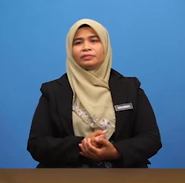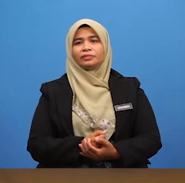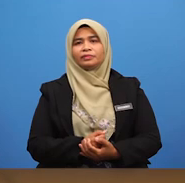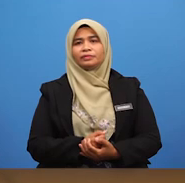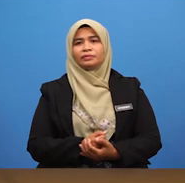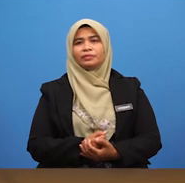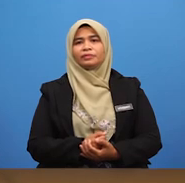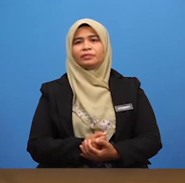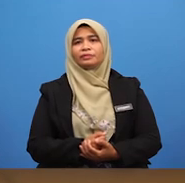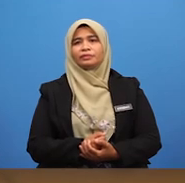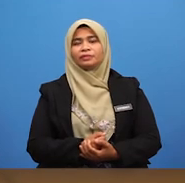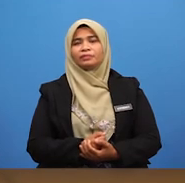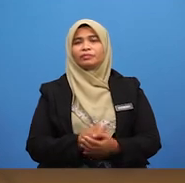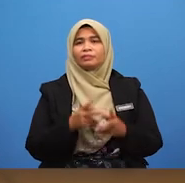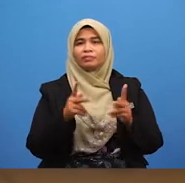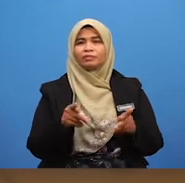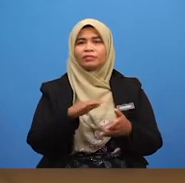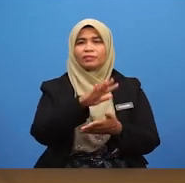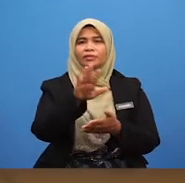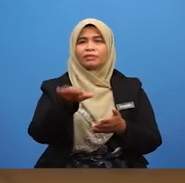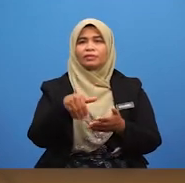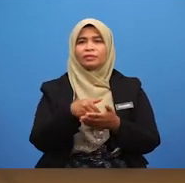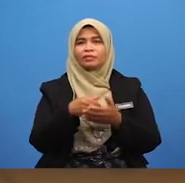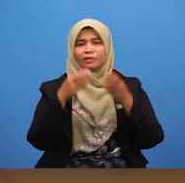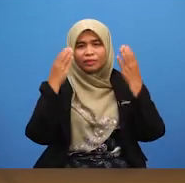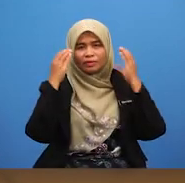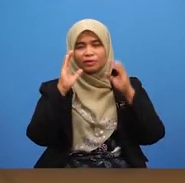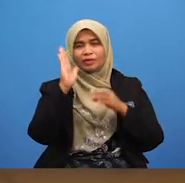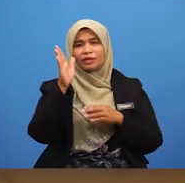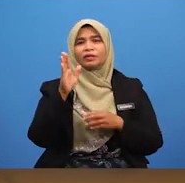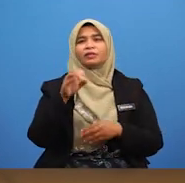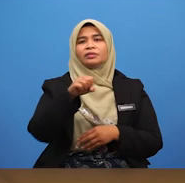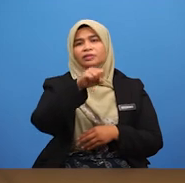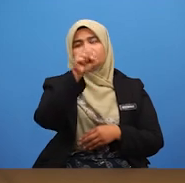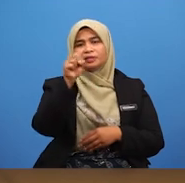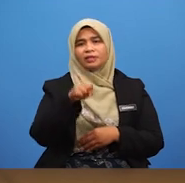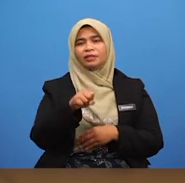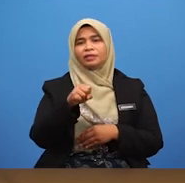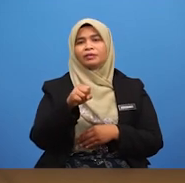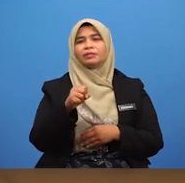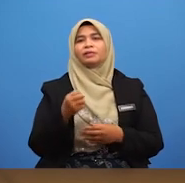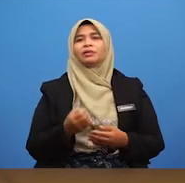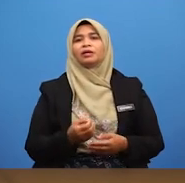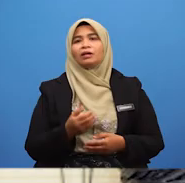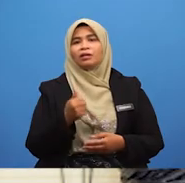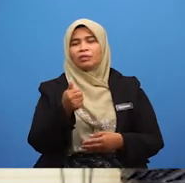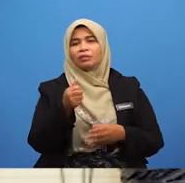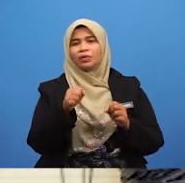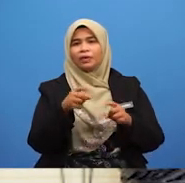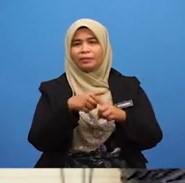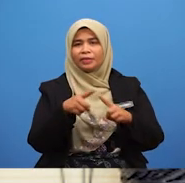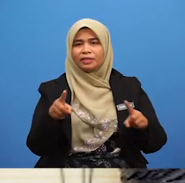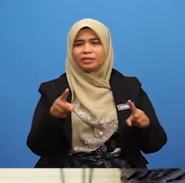Okey, pelajar semua, cikgu akan tanyakan kepada kamu sama ada kamu boleh bezakan atau